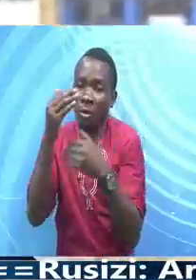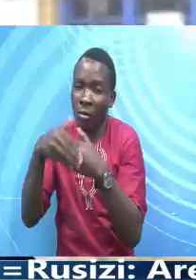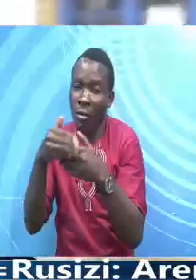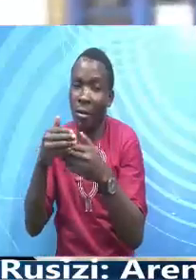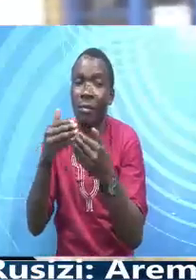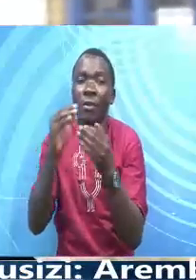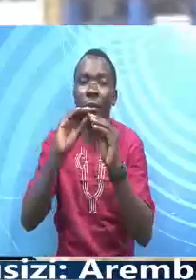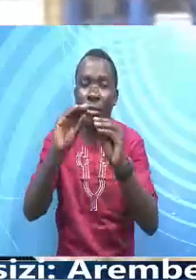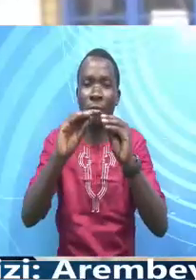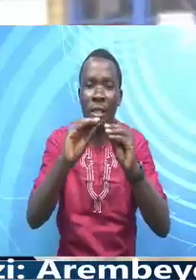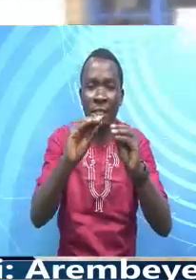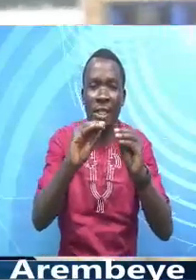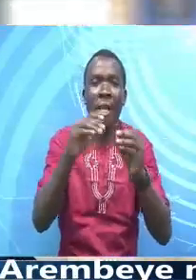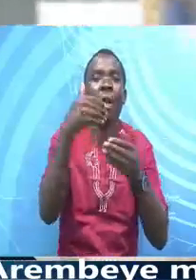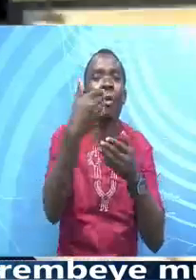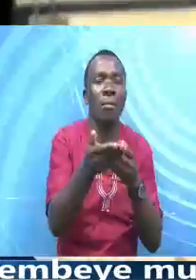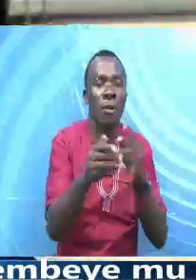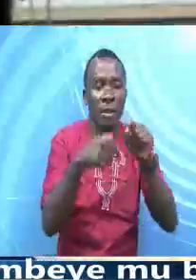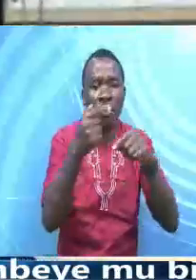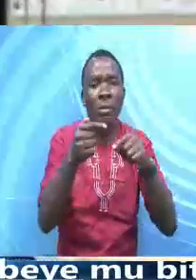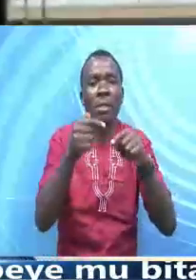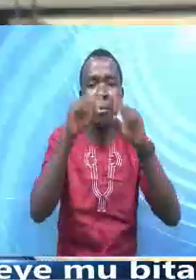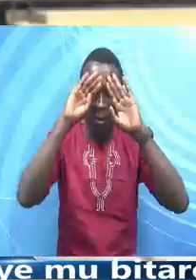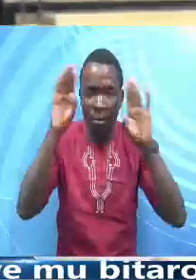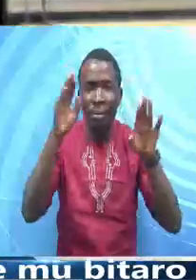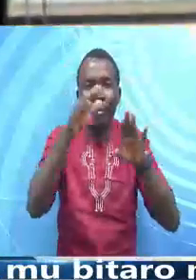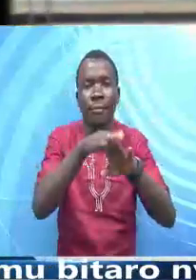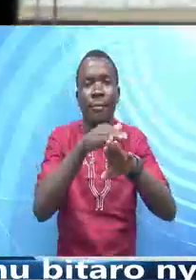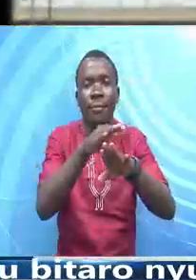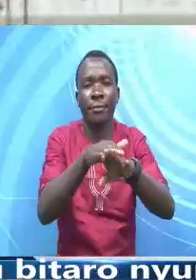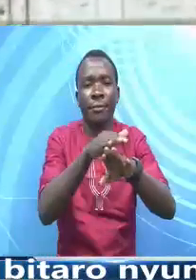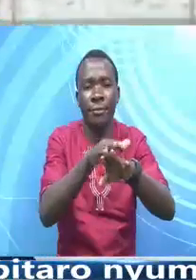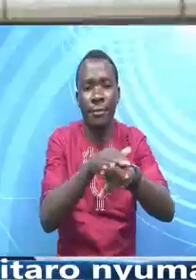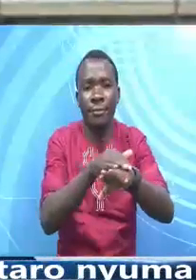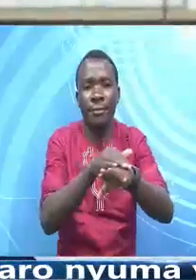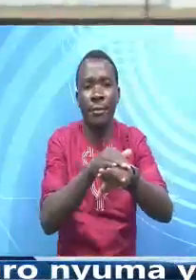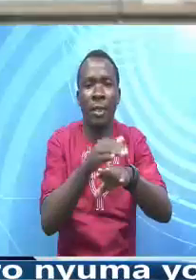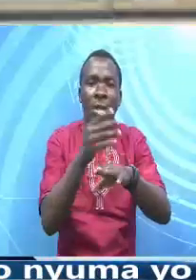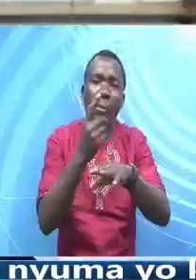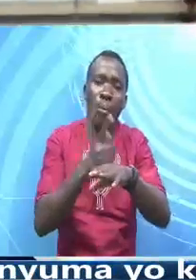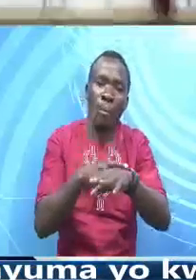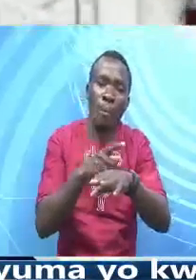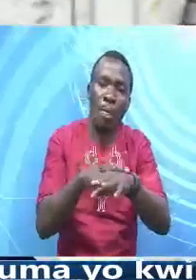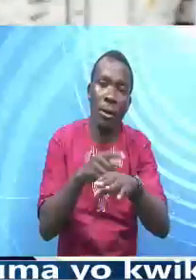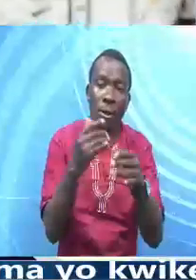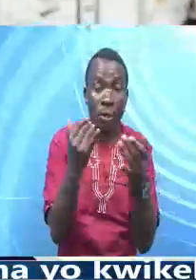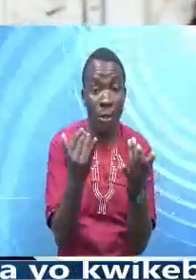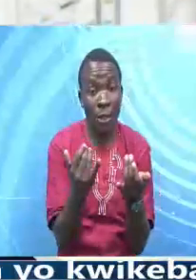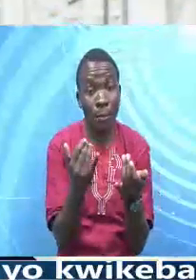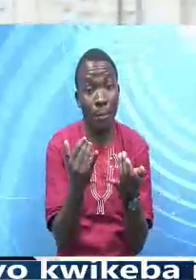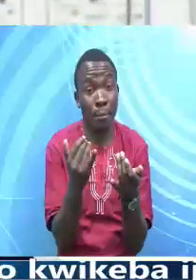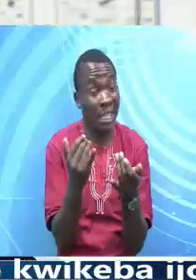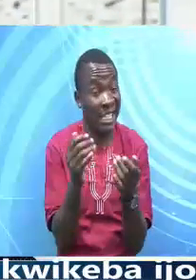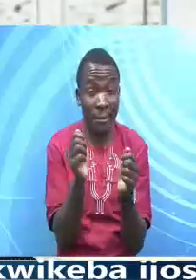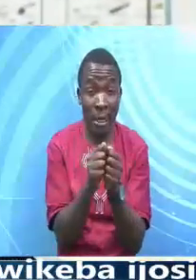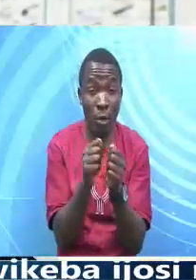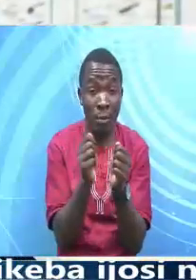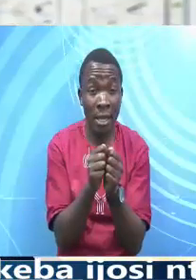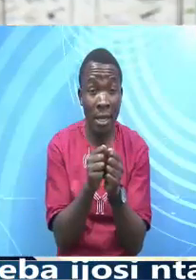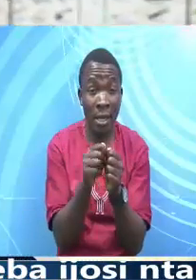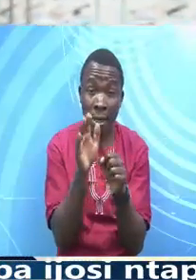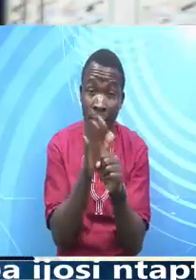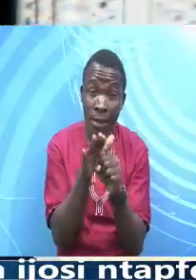ko bazagenda babyumva buhoro buhoro muri iki gihe ntago byoroshye cyane